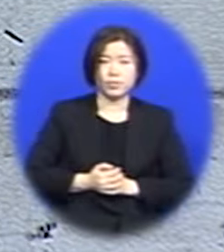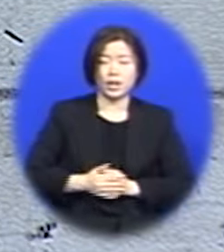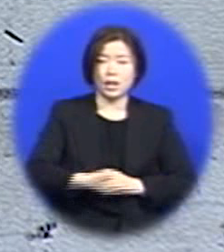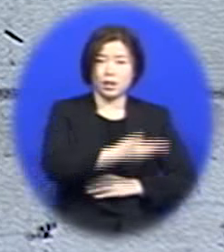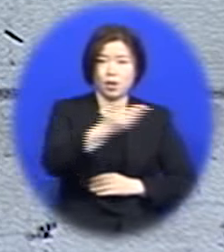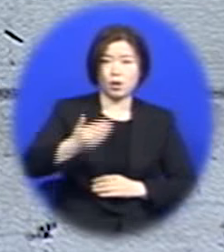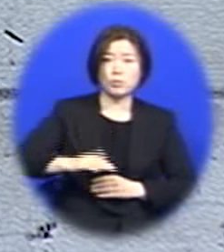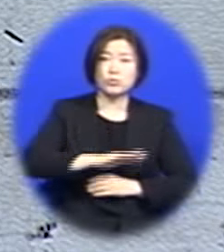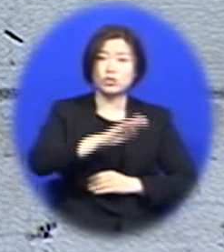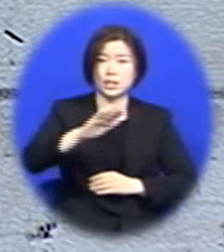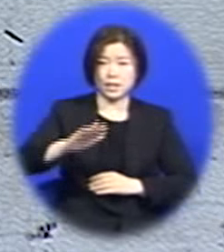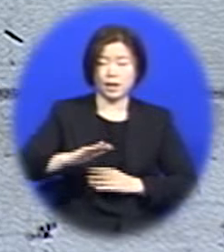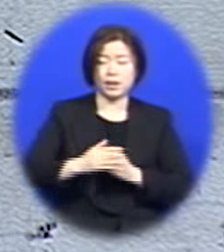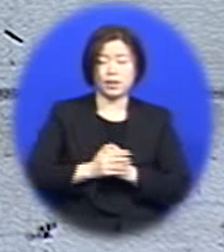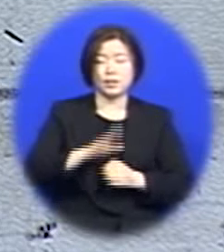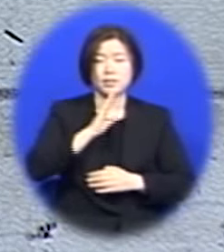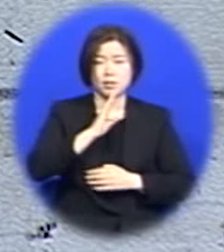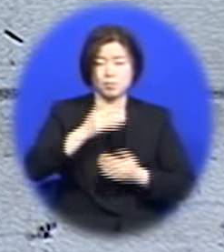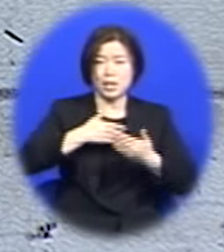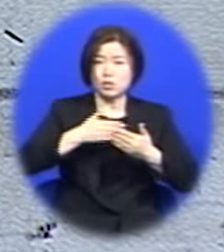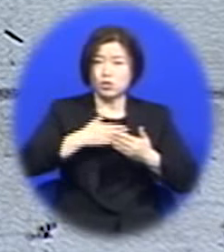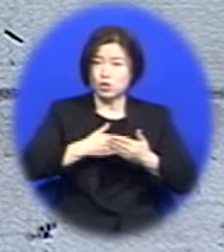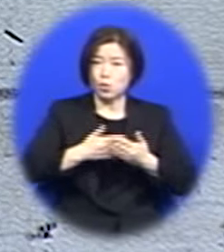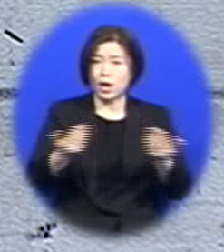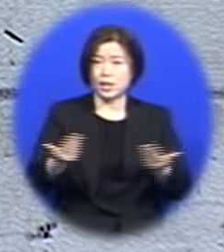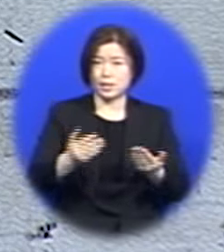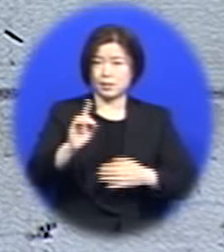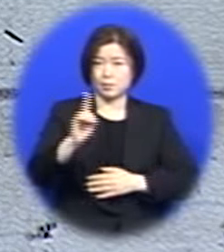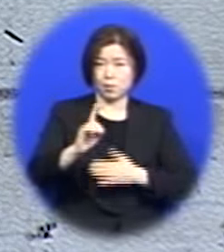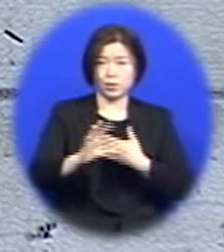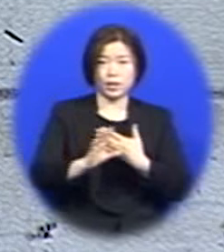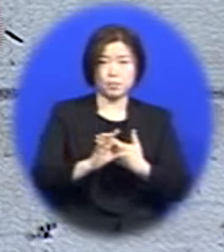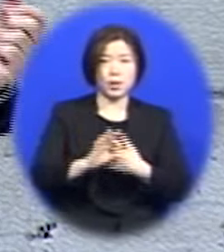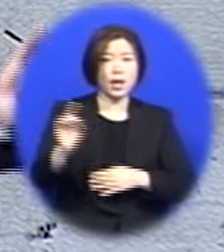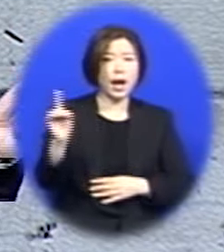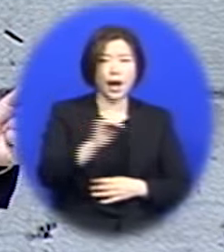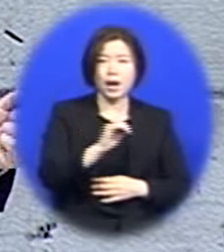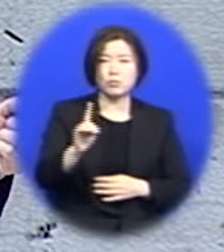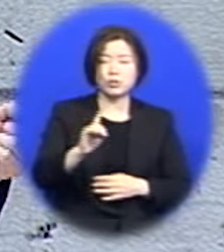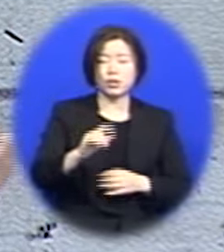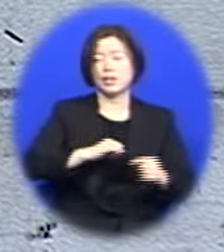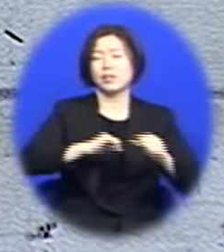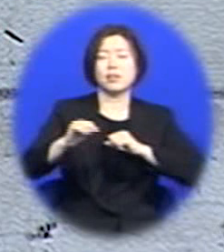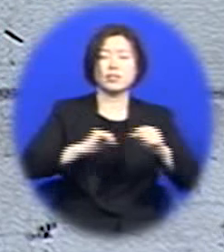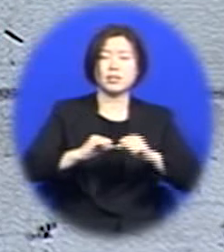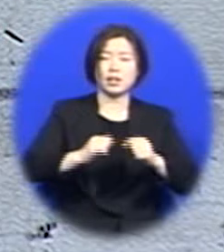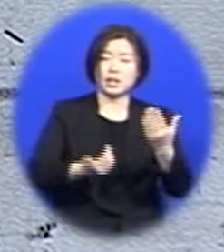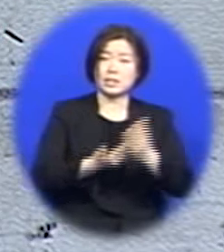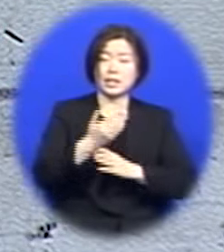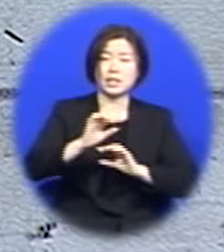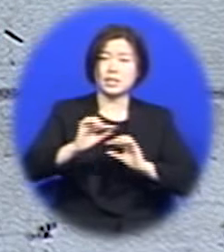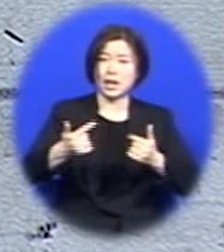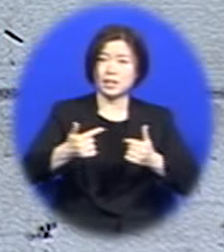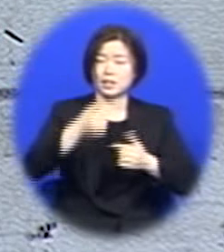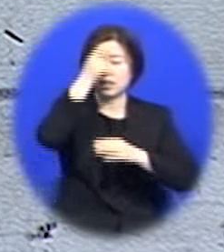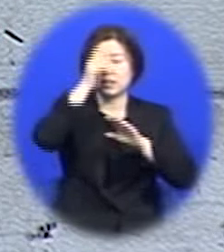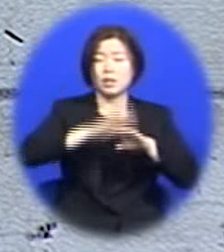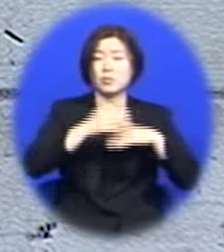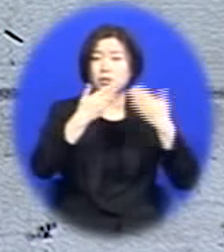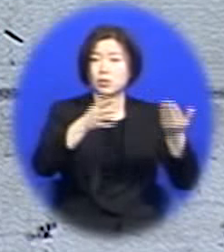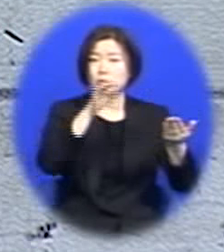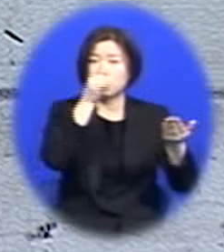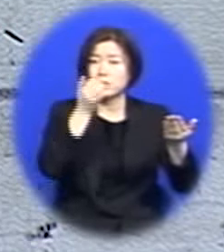여러분, 우리가 정말 두려워해야 될 것은 아무런 역사가 일어나지 않는 예배를 드리면서도